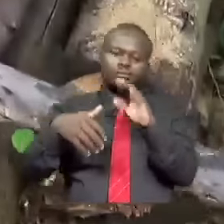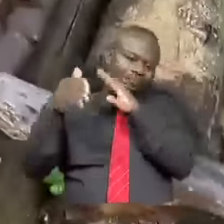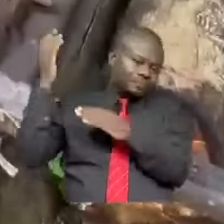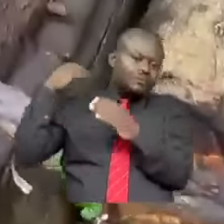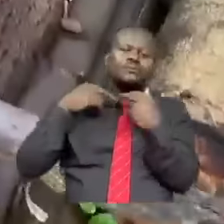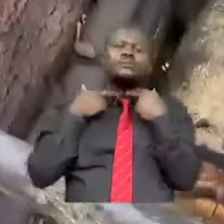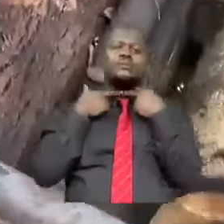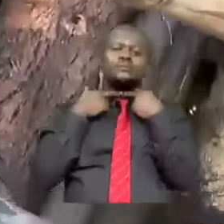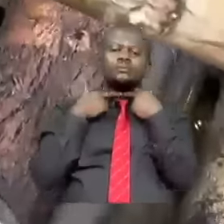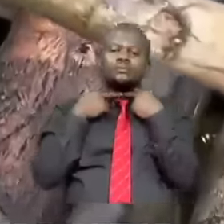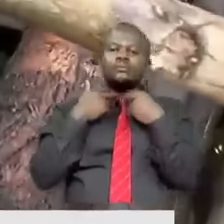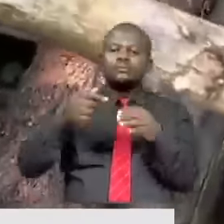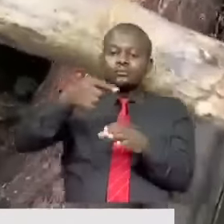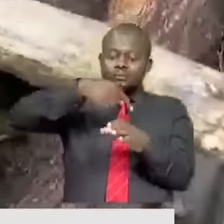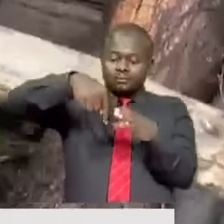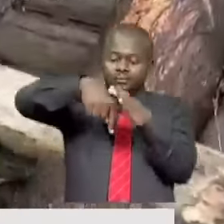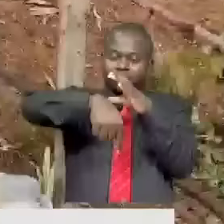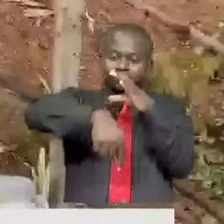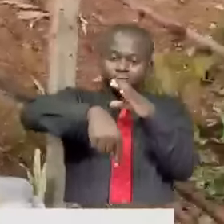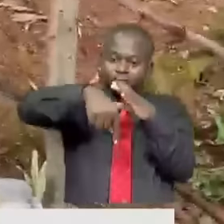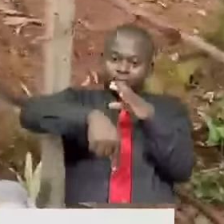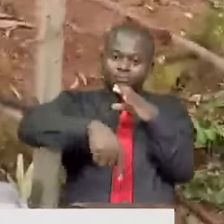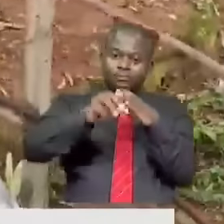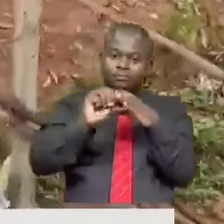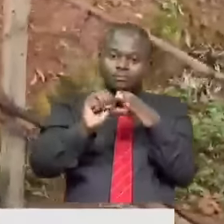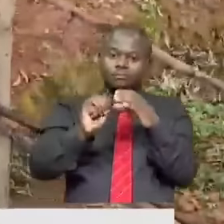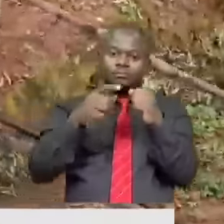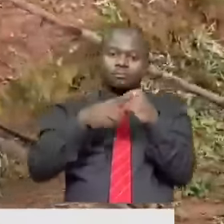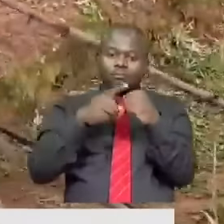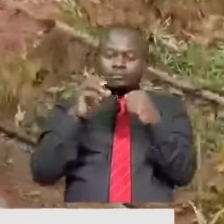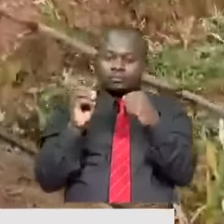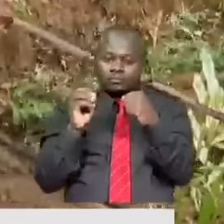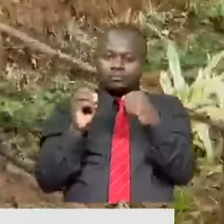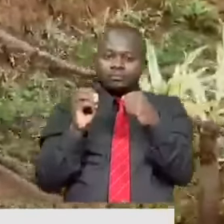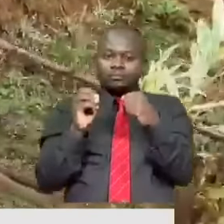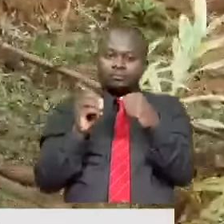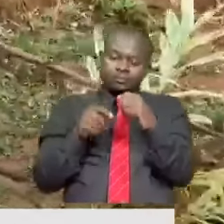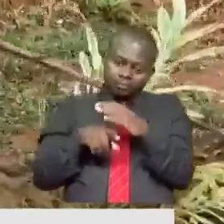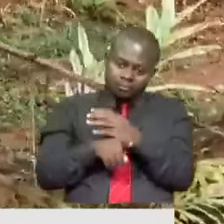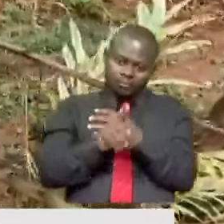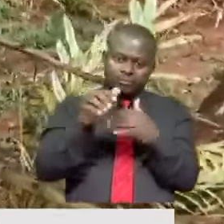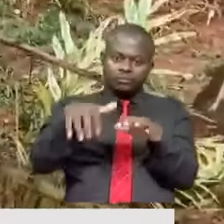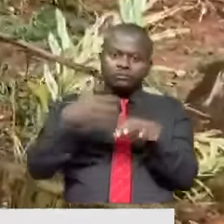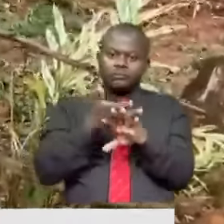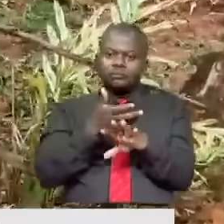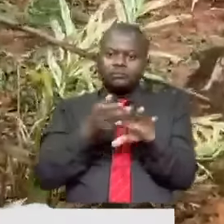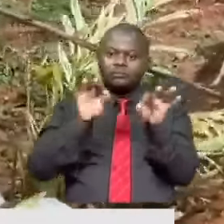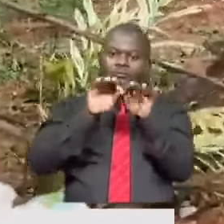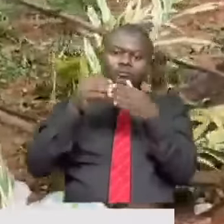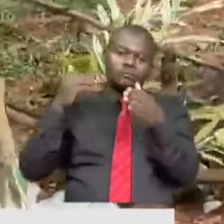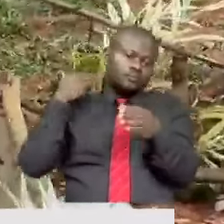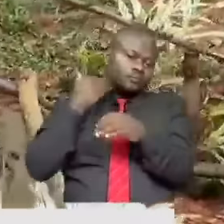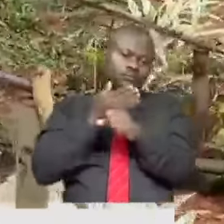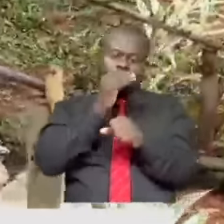rw'abakoroni. Nicyo bivugwa ko gifite ubujyakuzimu bwa metero 60, cyinjiraga ahacukurwa amabuye y'agaciro mu bihe bya mbere ya Jenoside